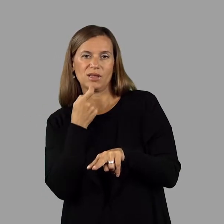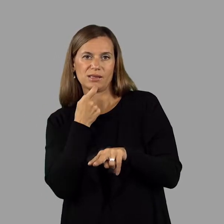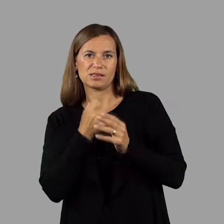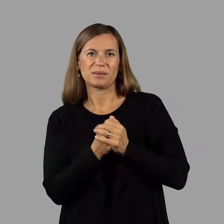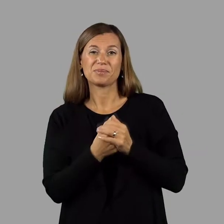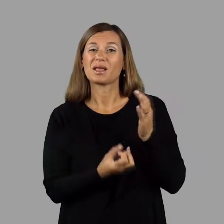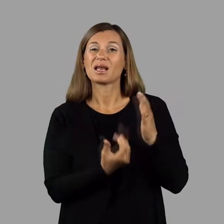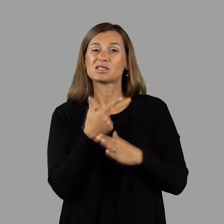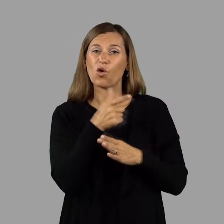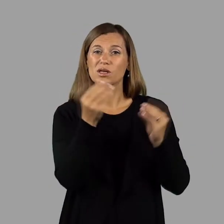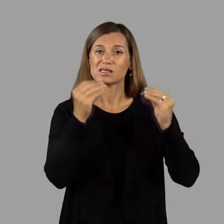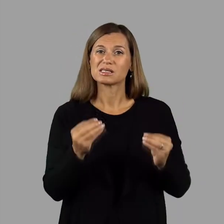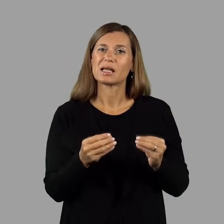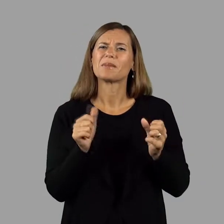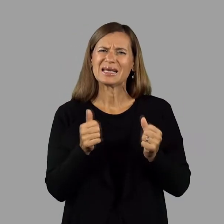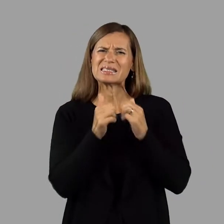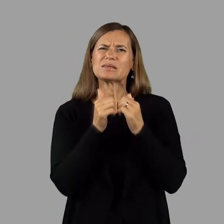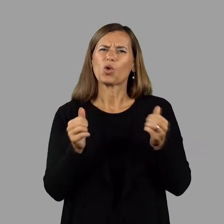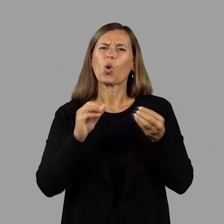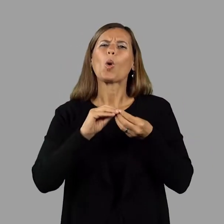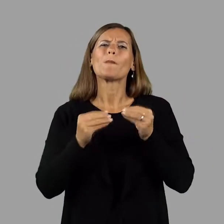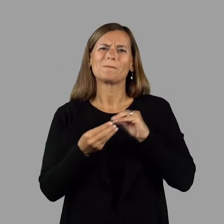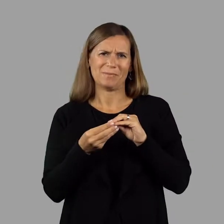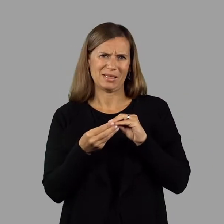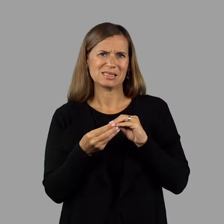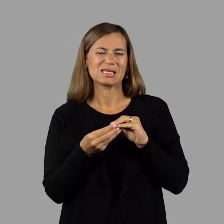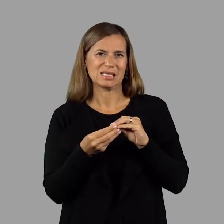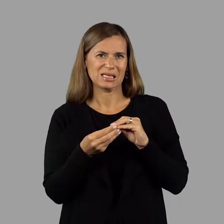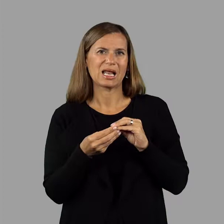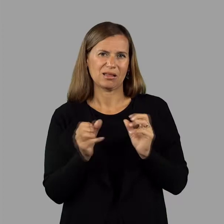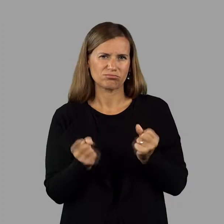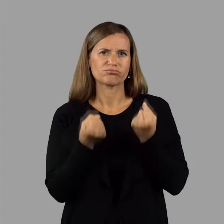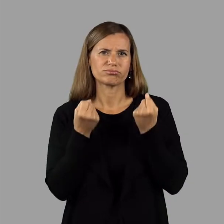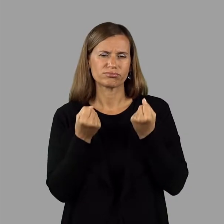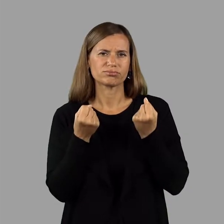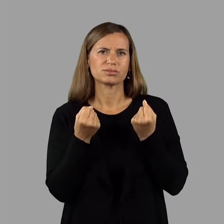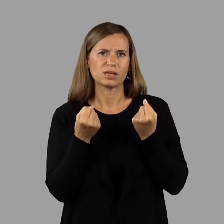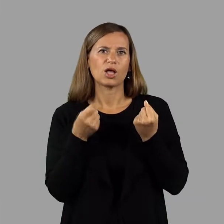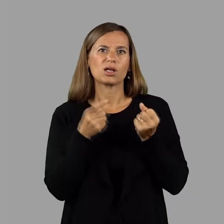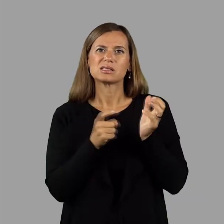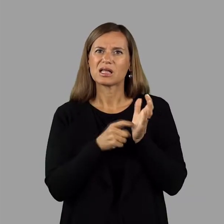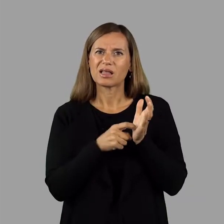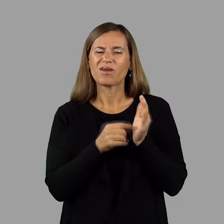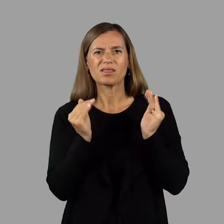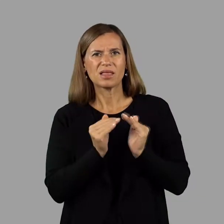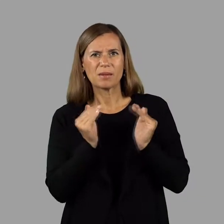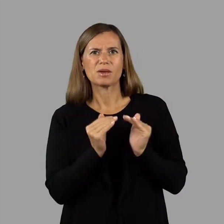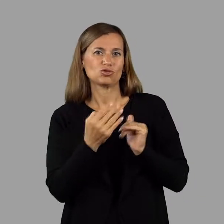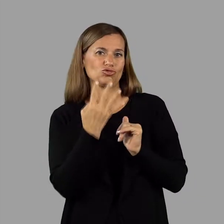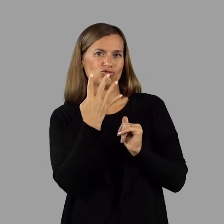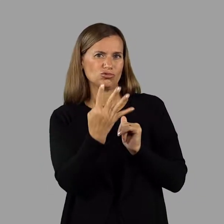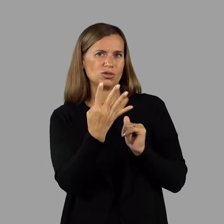Razvoj takega sistema je seveda izjemno kompliciran in zahteva vsaj